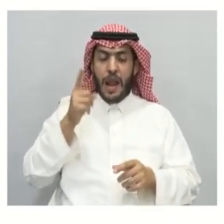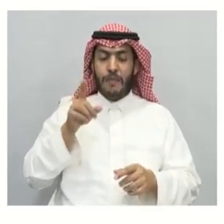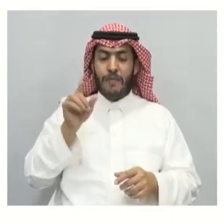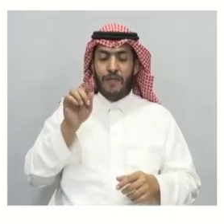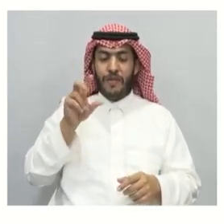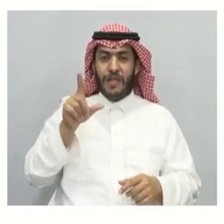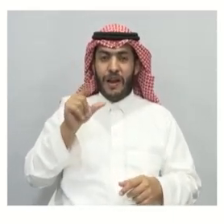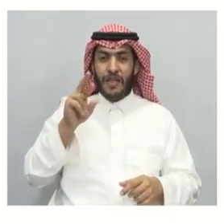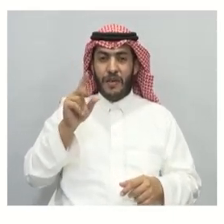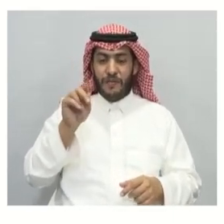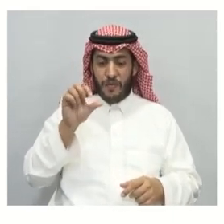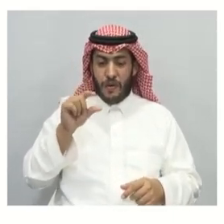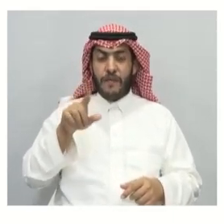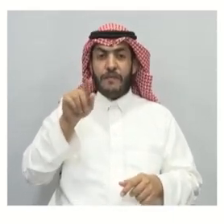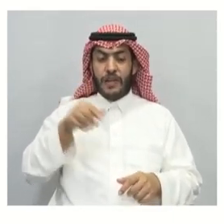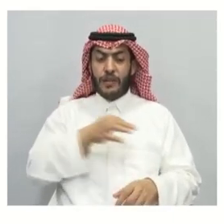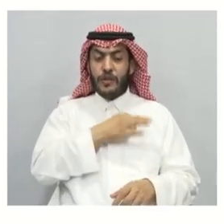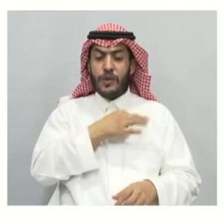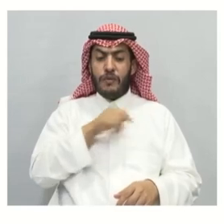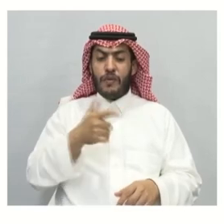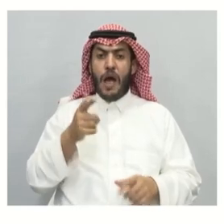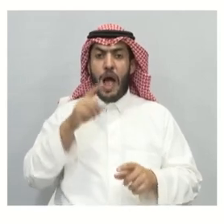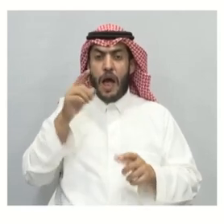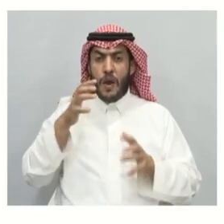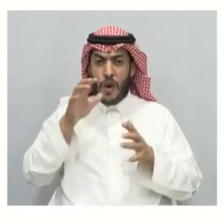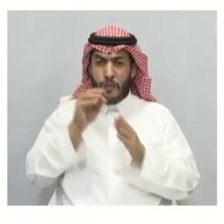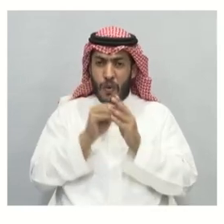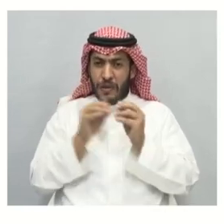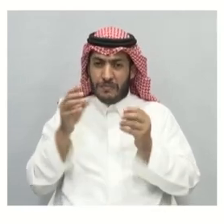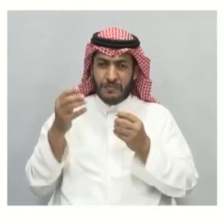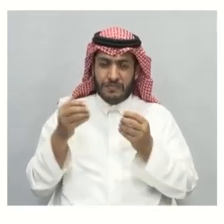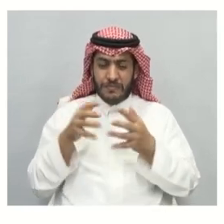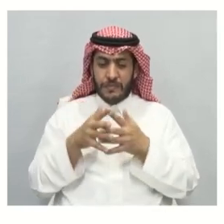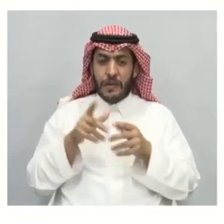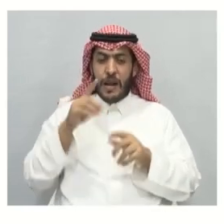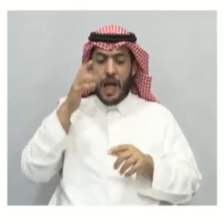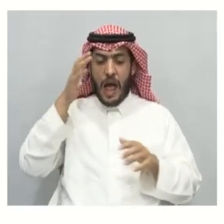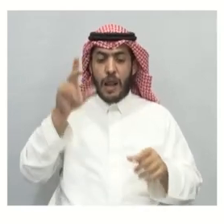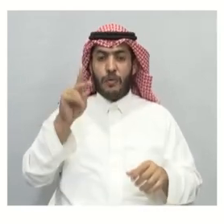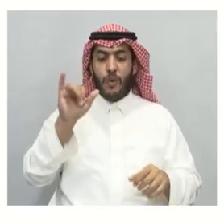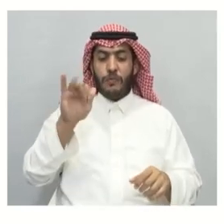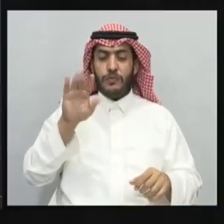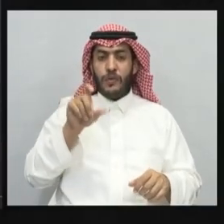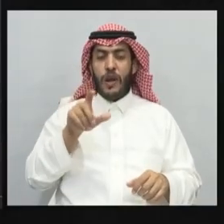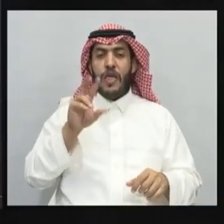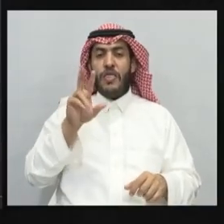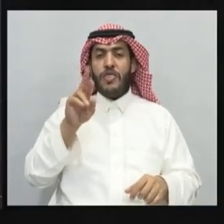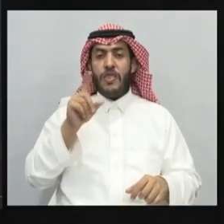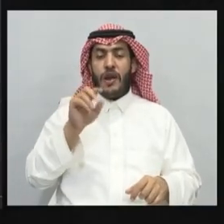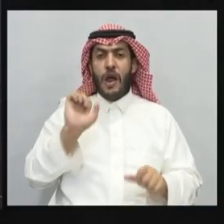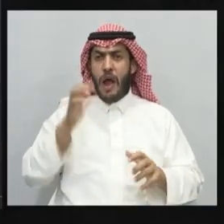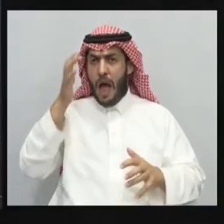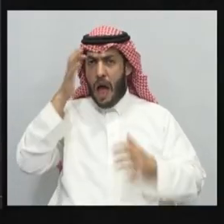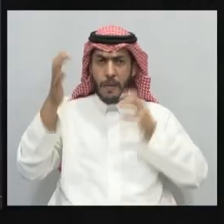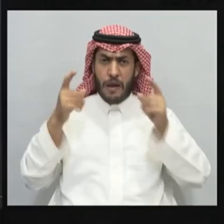نموذج العالم طمسون على نموذج عالم الطمس وهذا اللي يميز العلوم بصفه عامه انه كل عالم